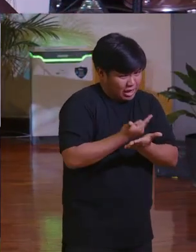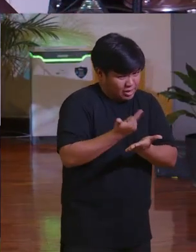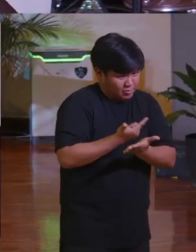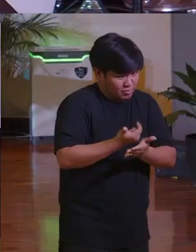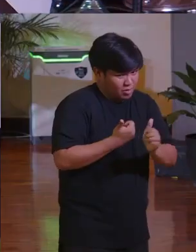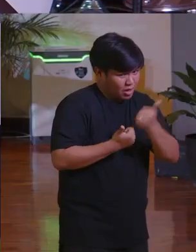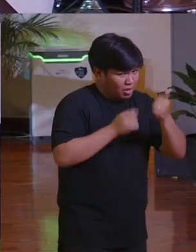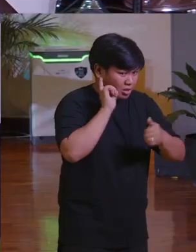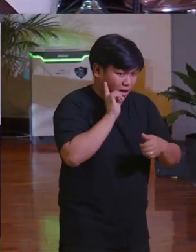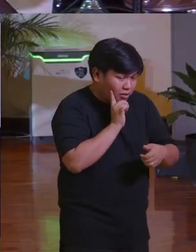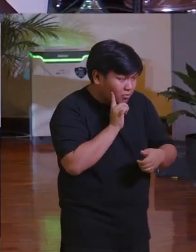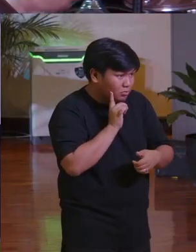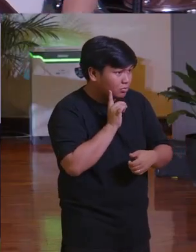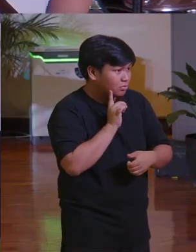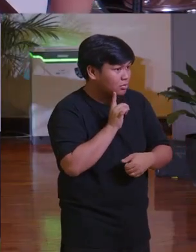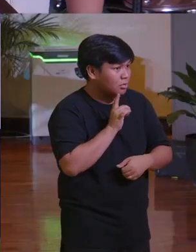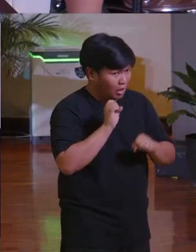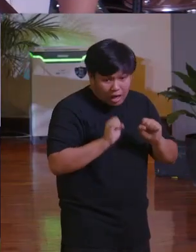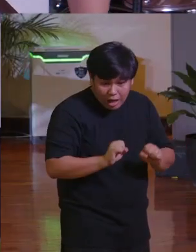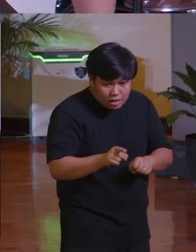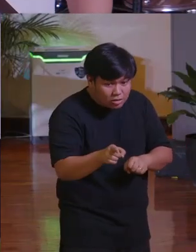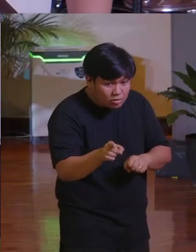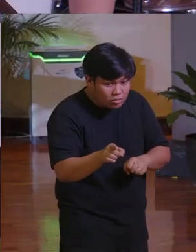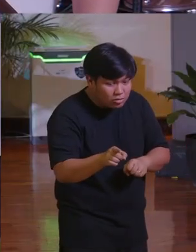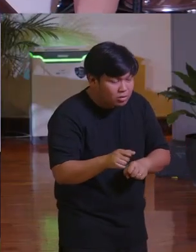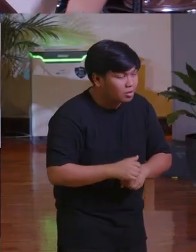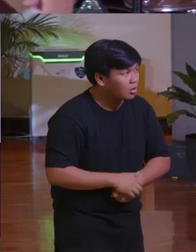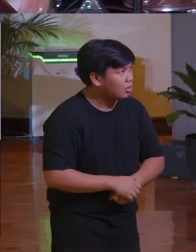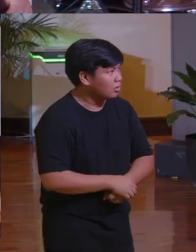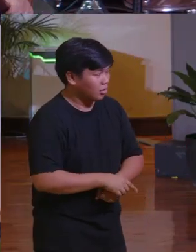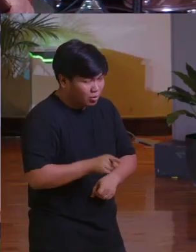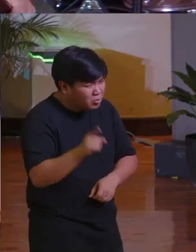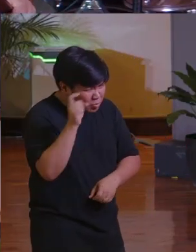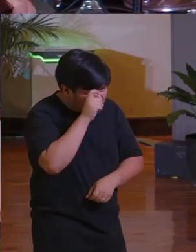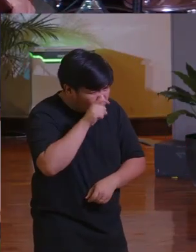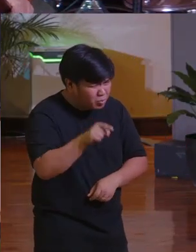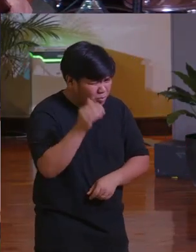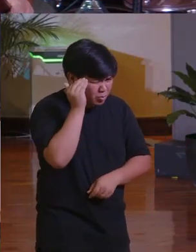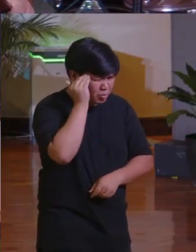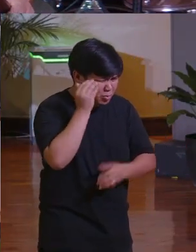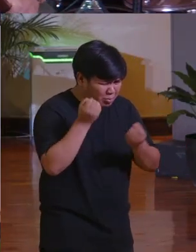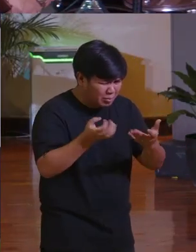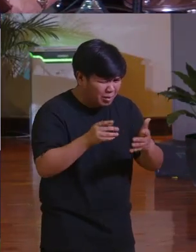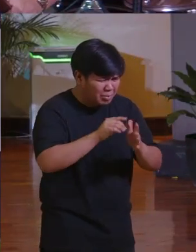sa mga pumapasok na mga bisita sa ating church.